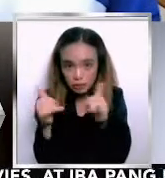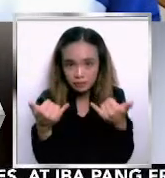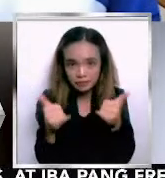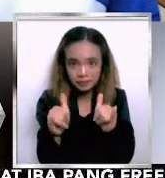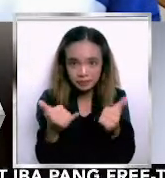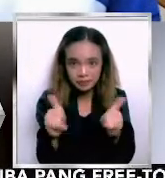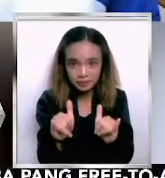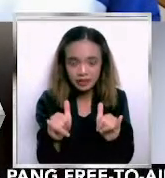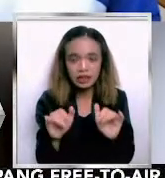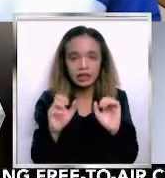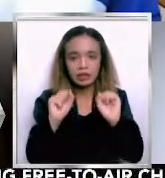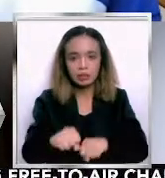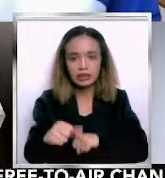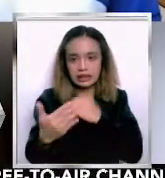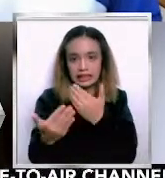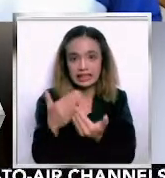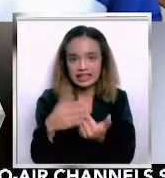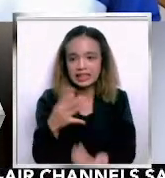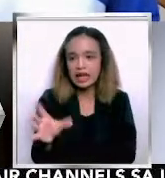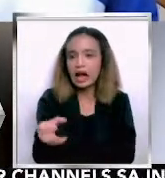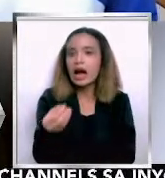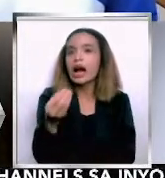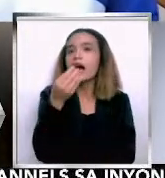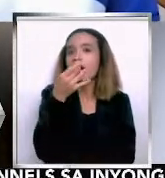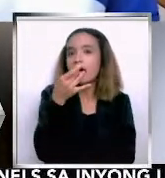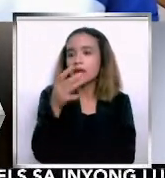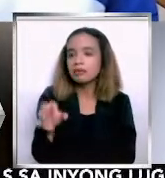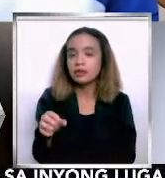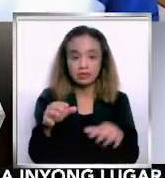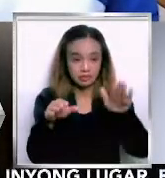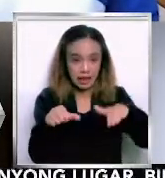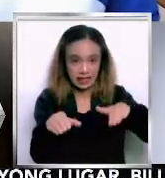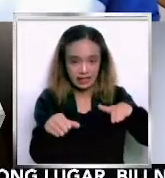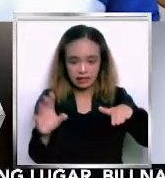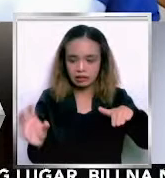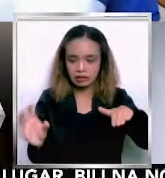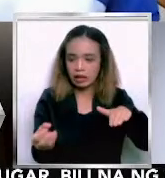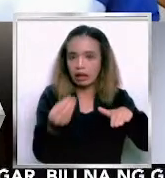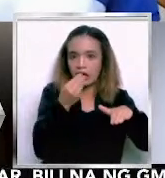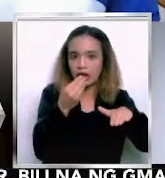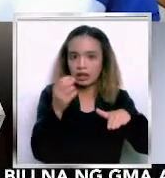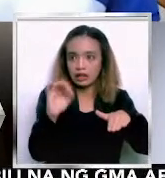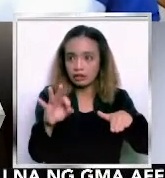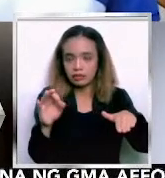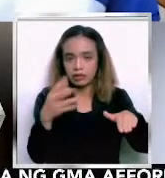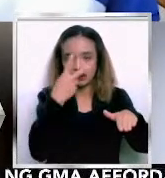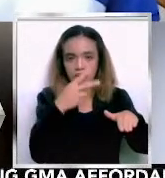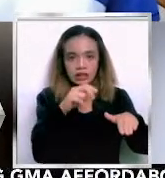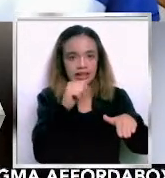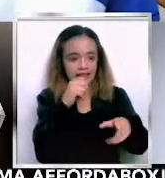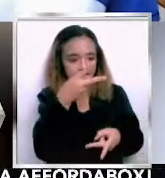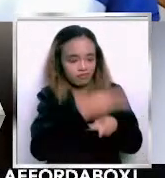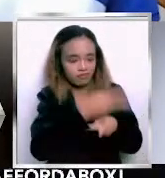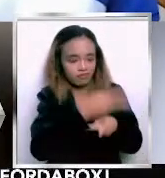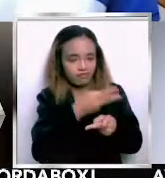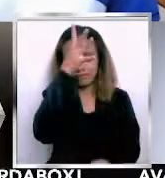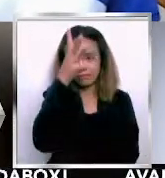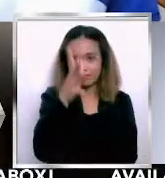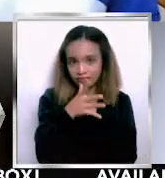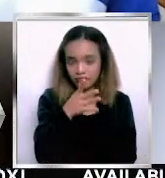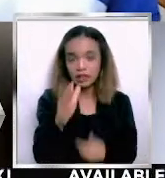madaling ipasok sa bibig ng bata. Lalong-lalo na kung hindi nababantayan ng ating mga magulang. Tapos